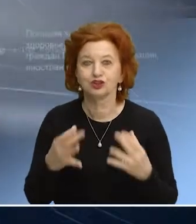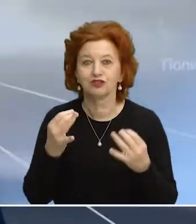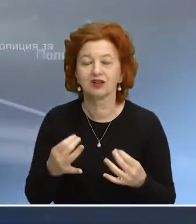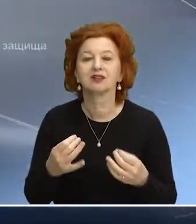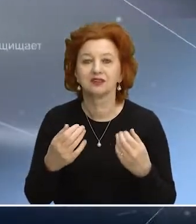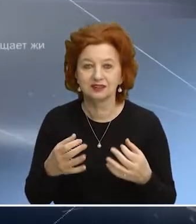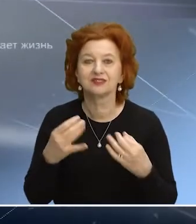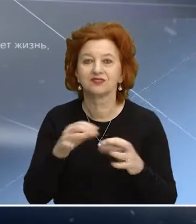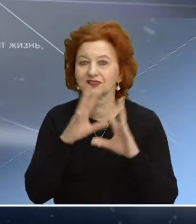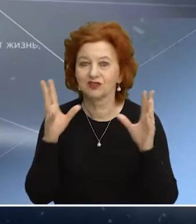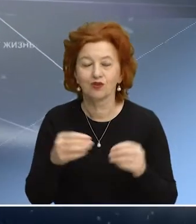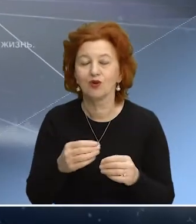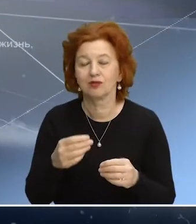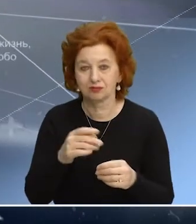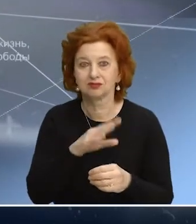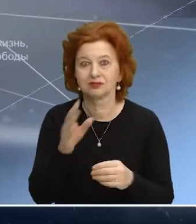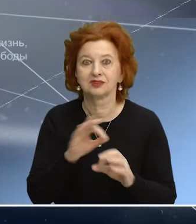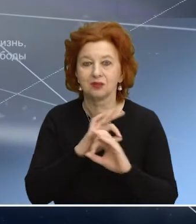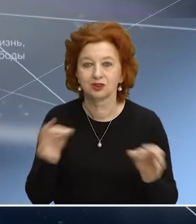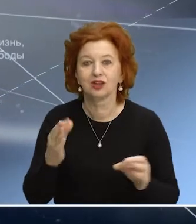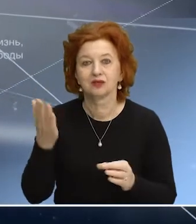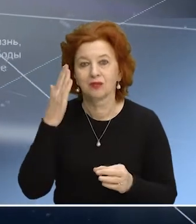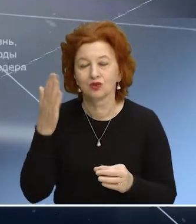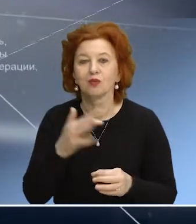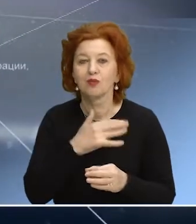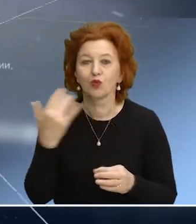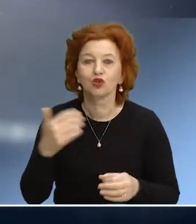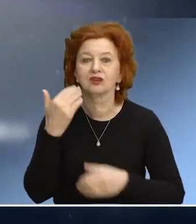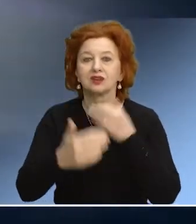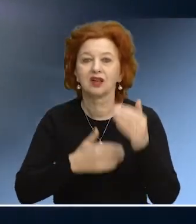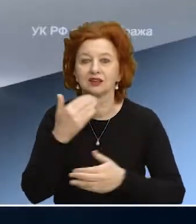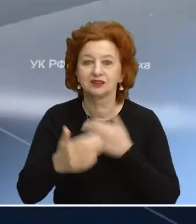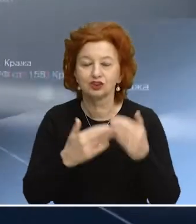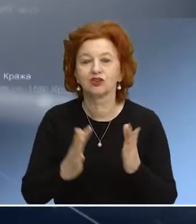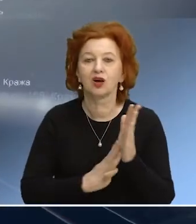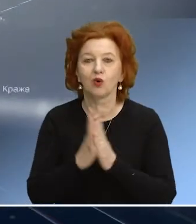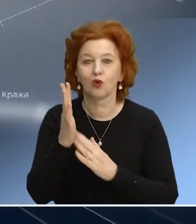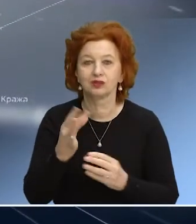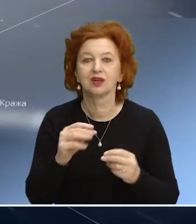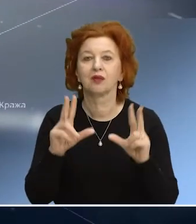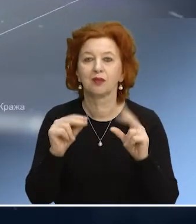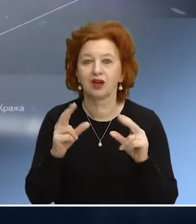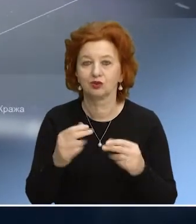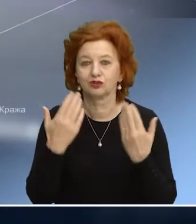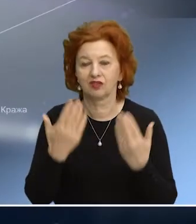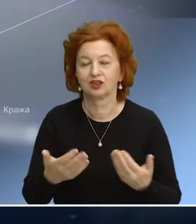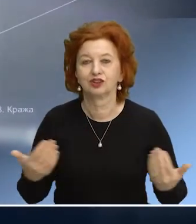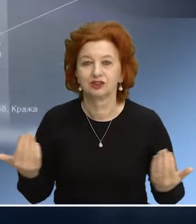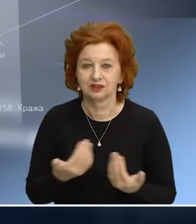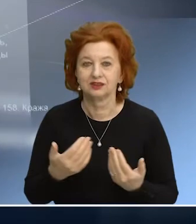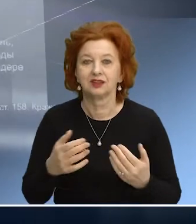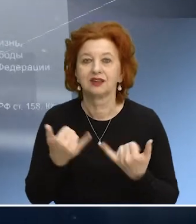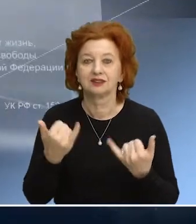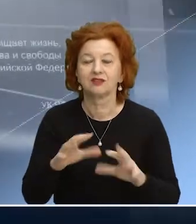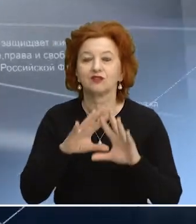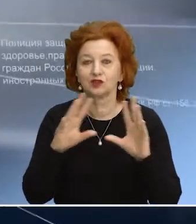здоровья, минимальной отчетности, максимальной работоспособности, множества достижений, карьерного роста и благополучия в